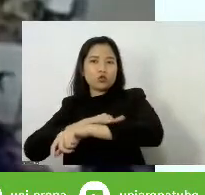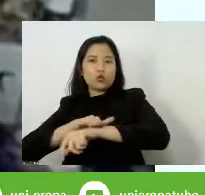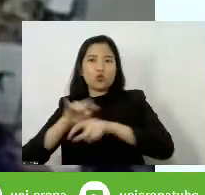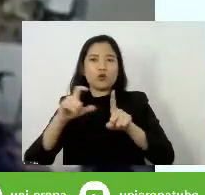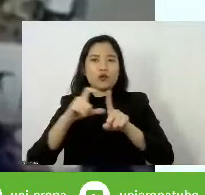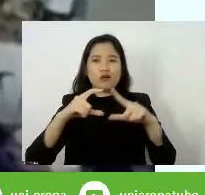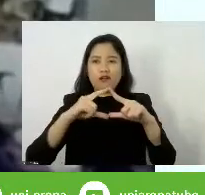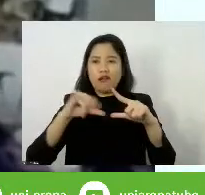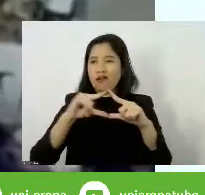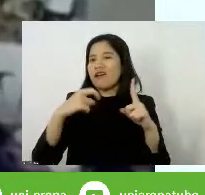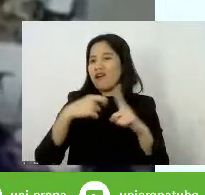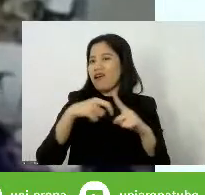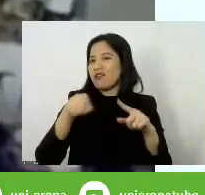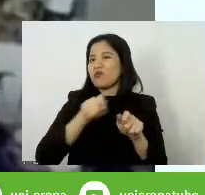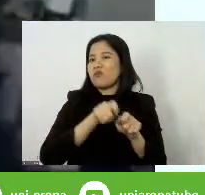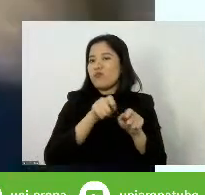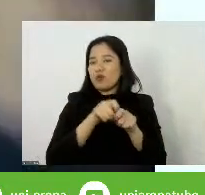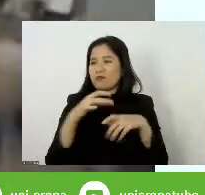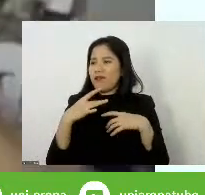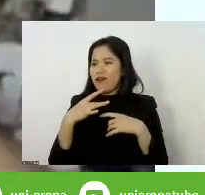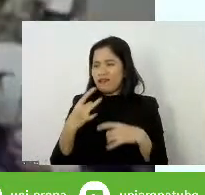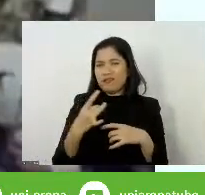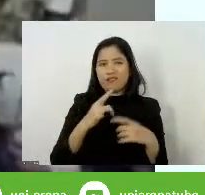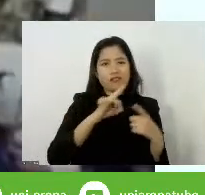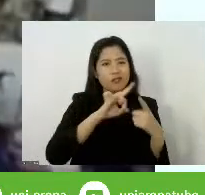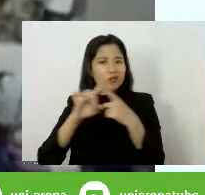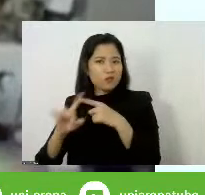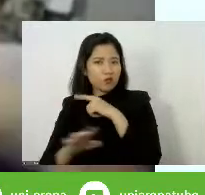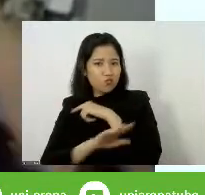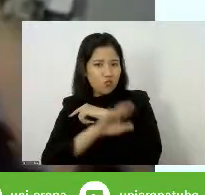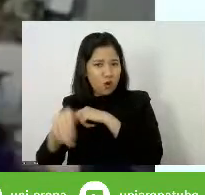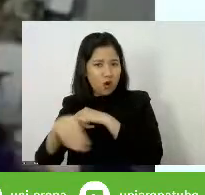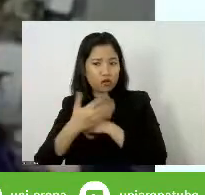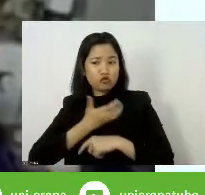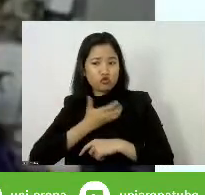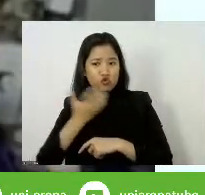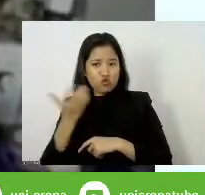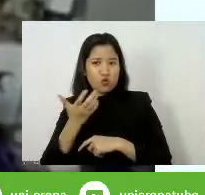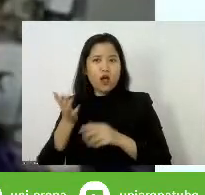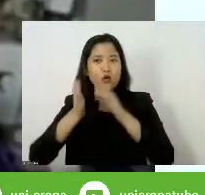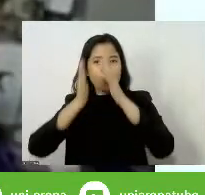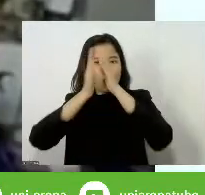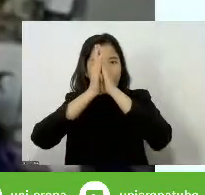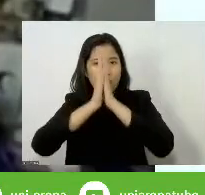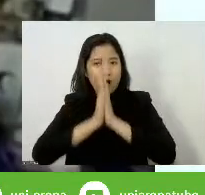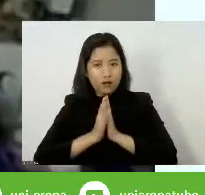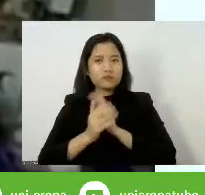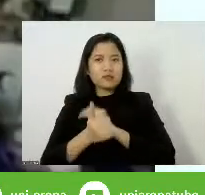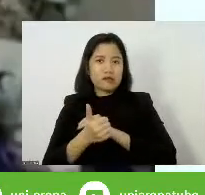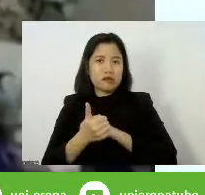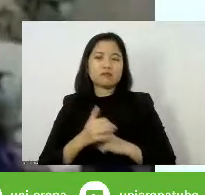bisa digunakan teman-teman semua yang suka yang menyukai Yoga kemudian